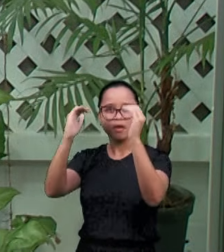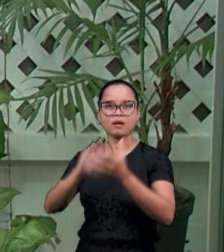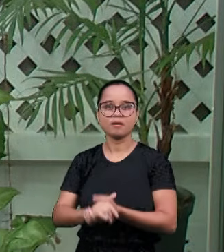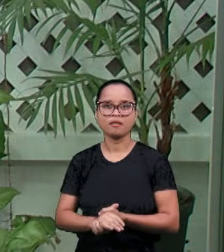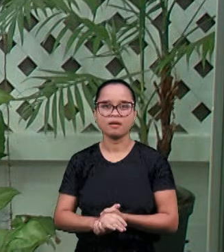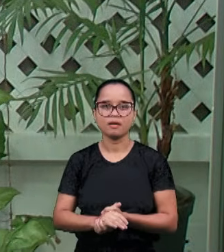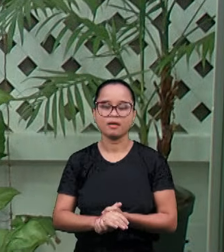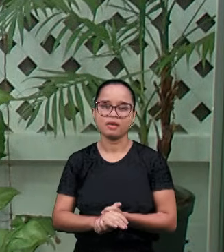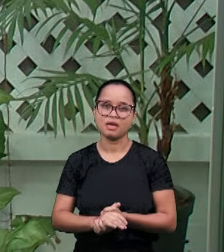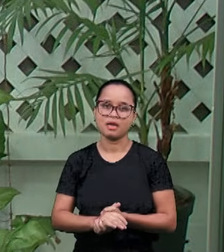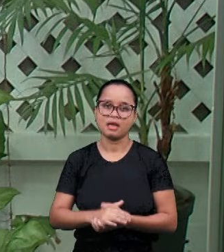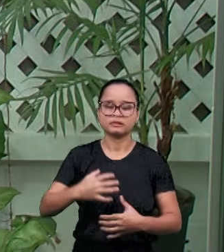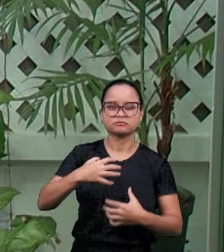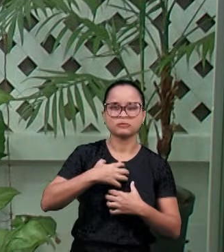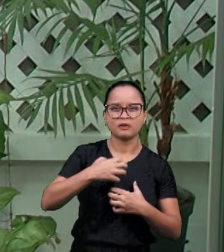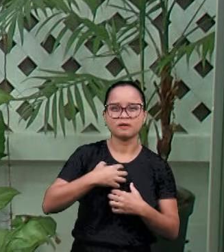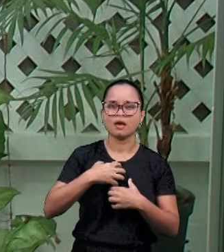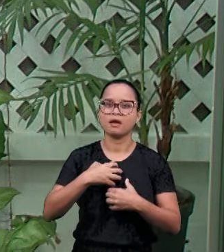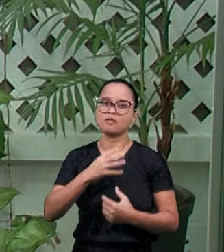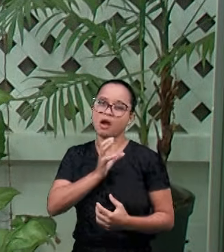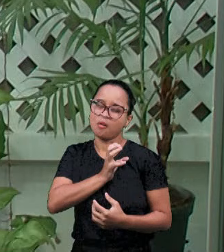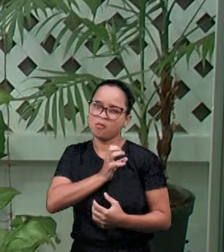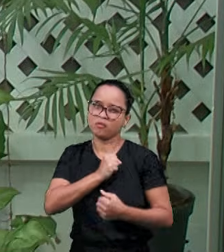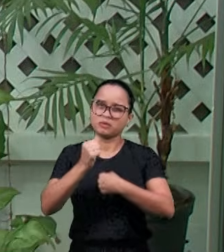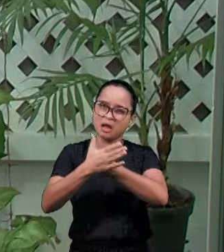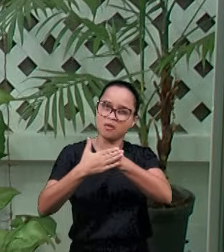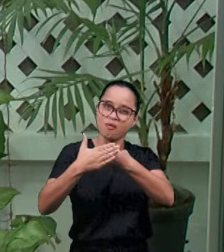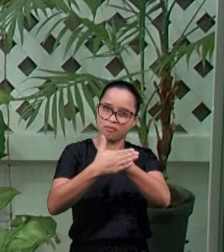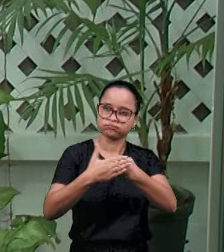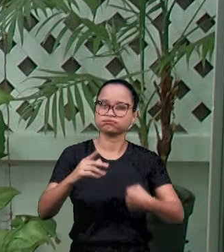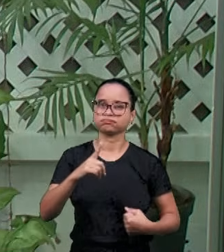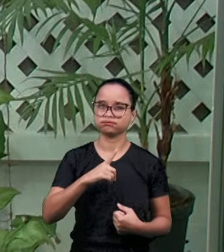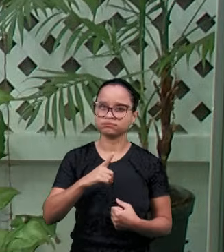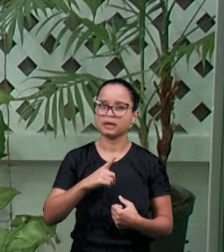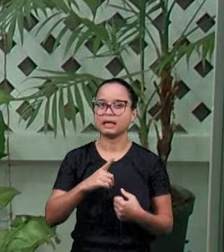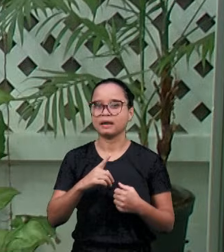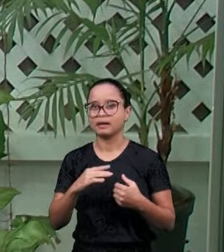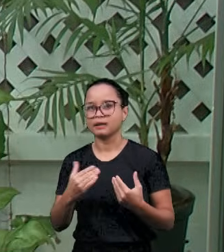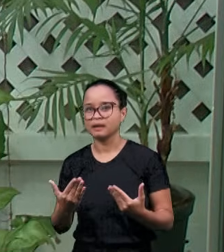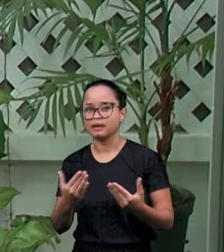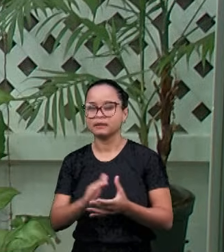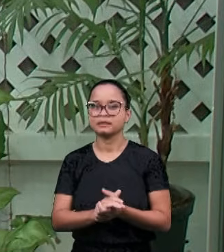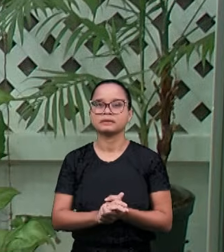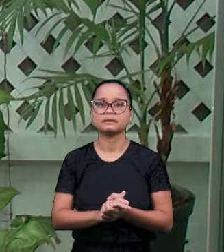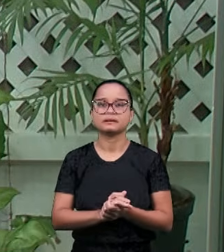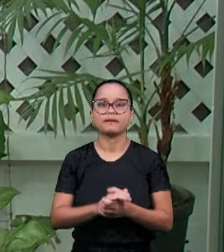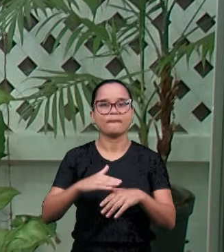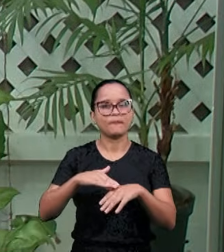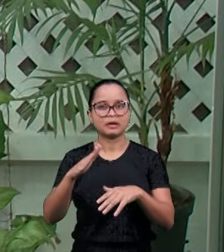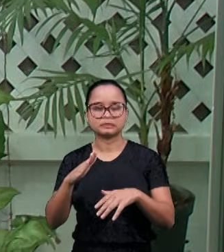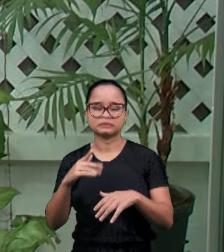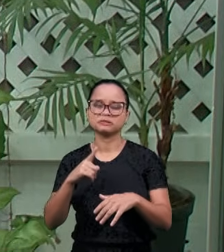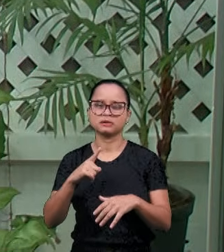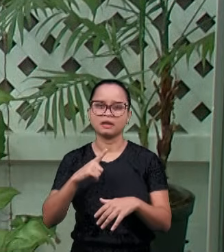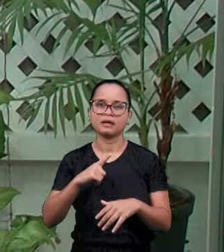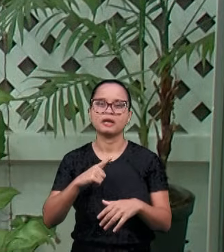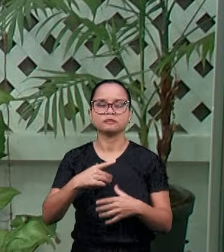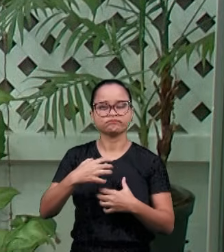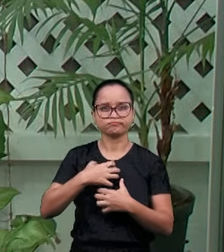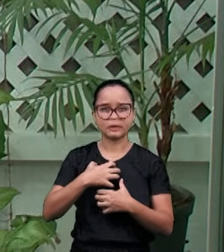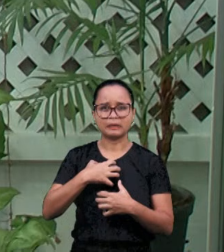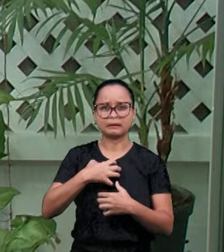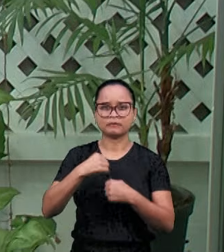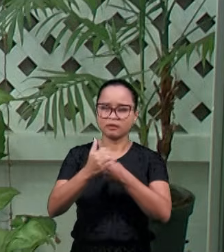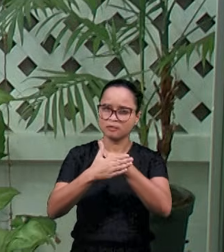très fraternelle, avec beaucoup d'amour. pour ne pas dire plus que